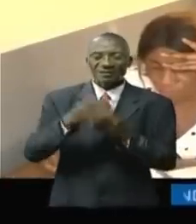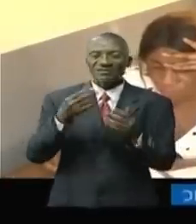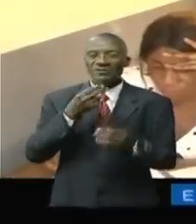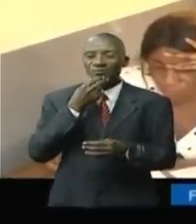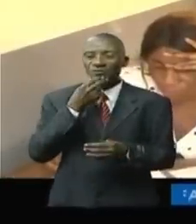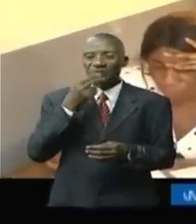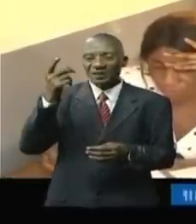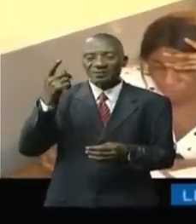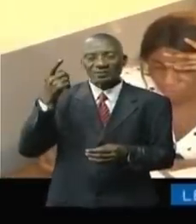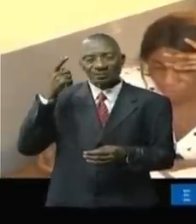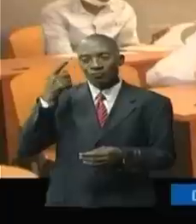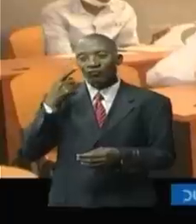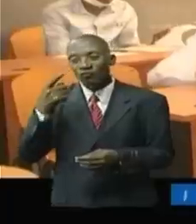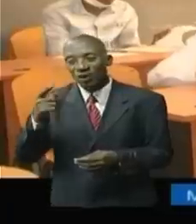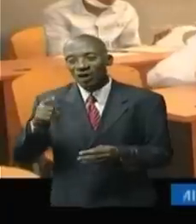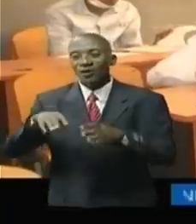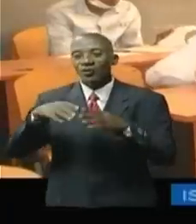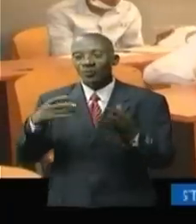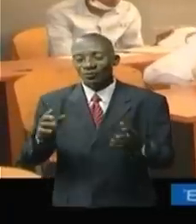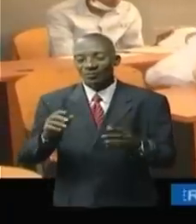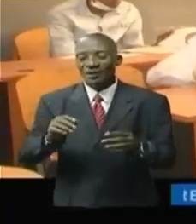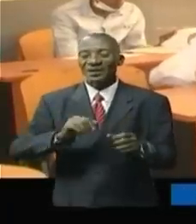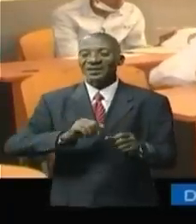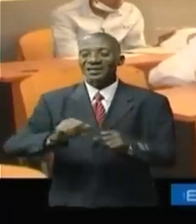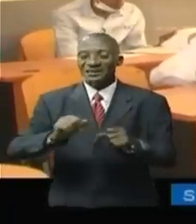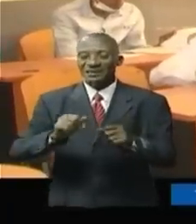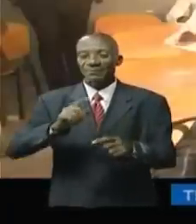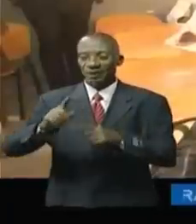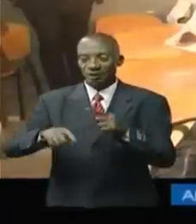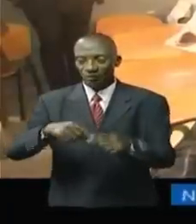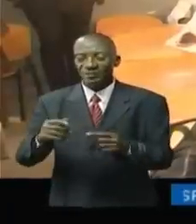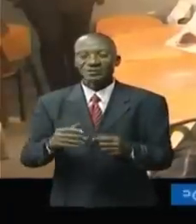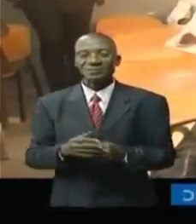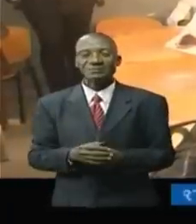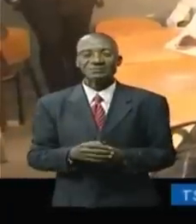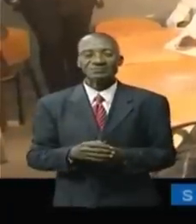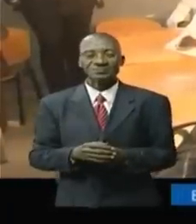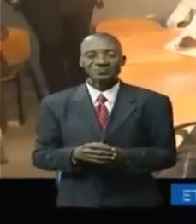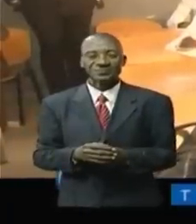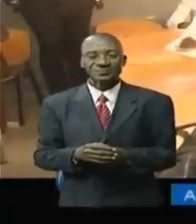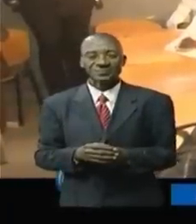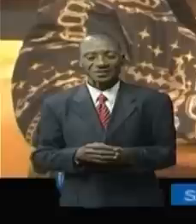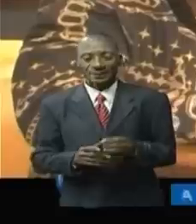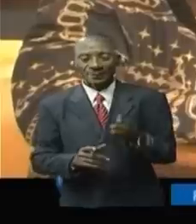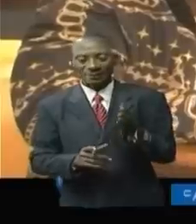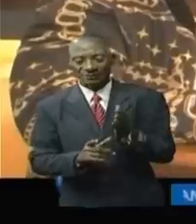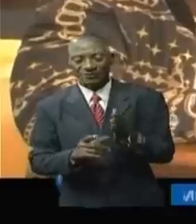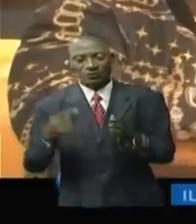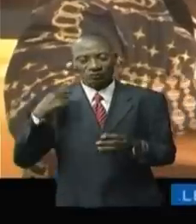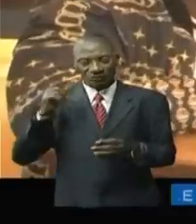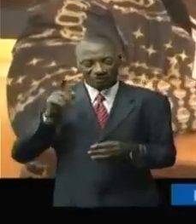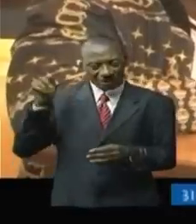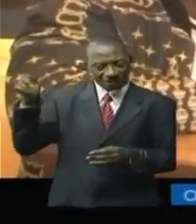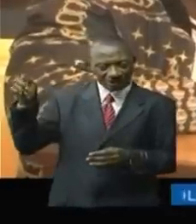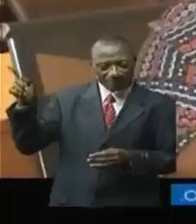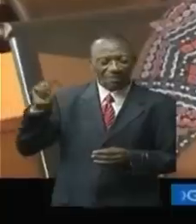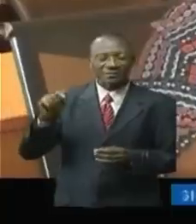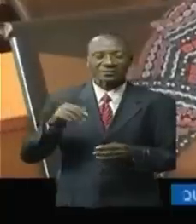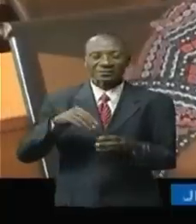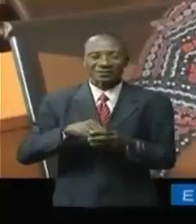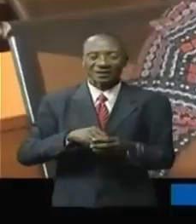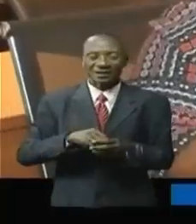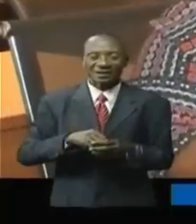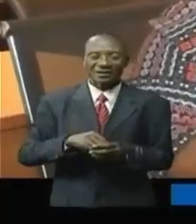concours avec la participation du vice-gouverneur près la province du Kasaï central. Le concours d'entrée à